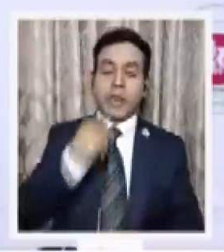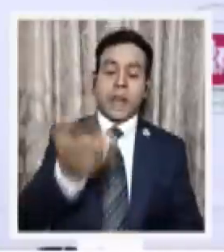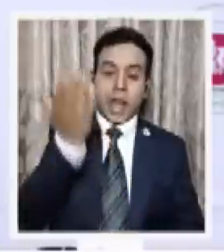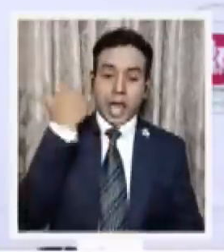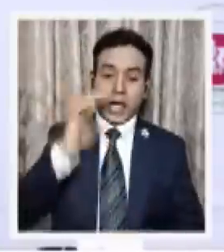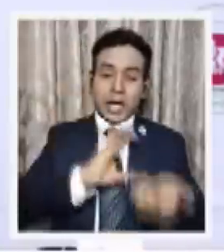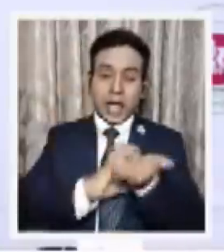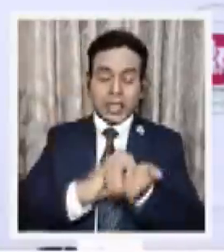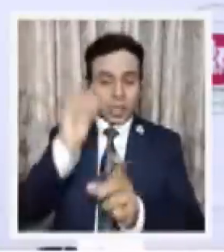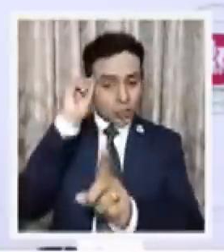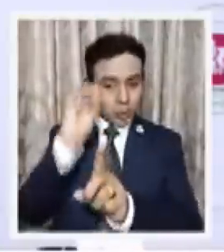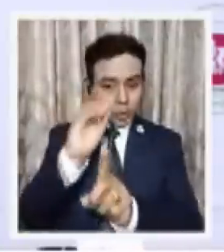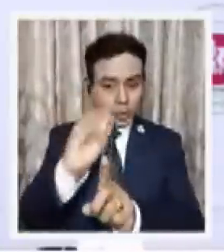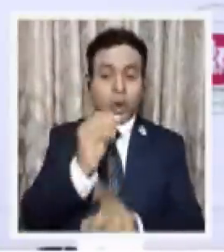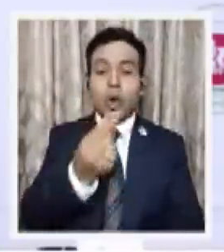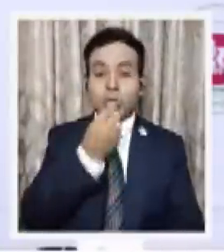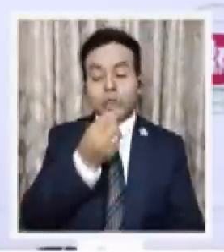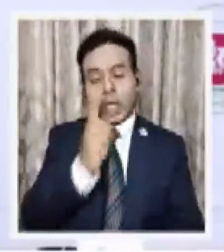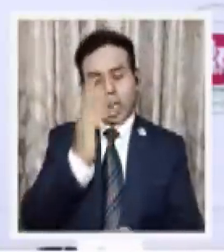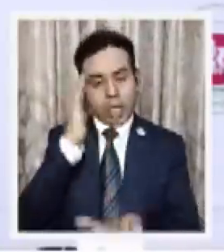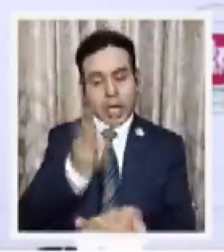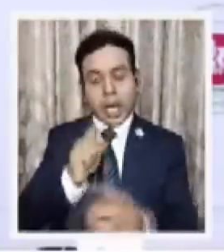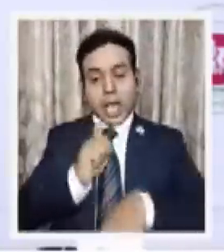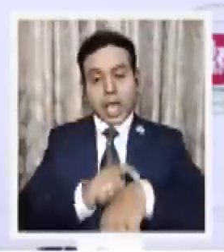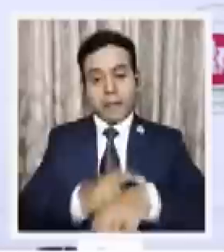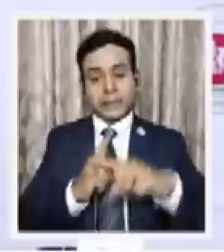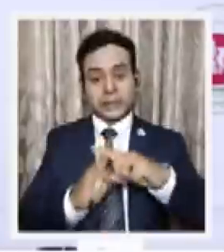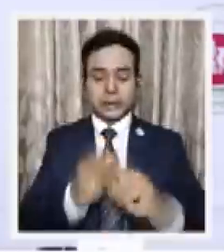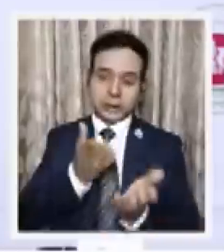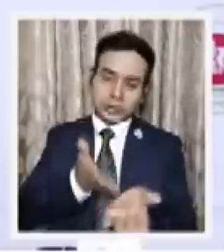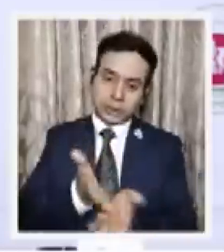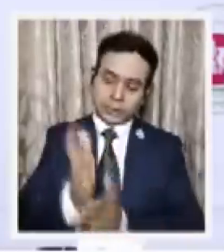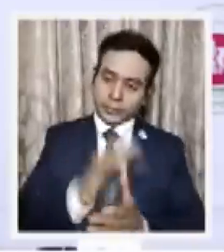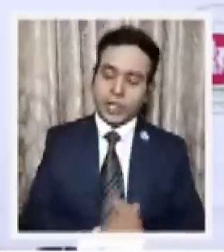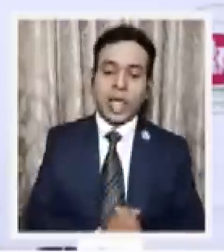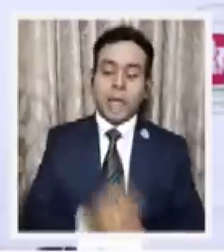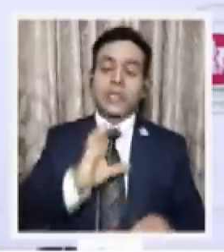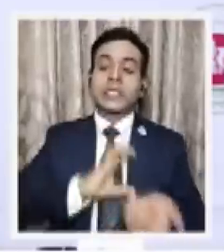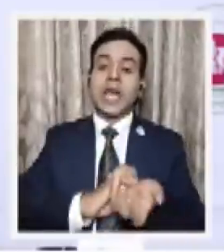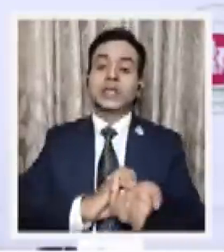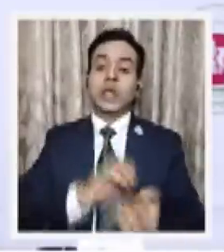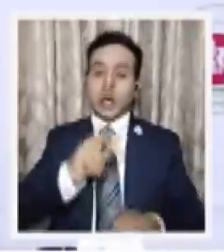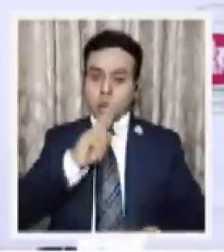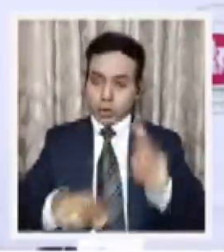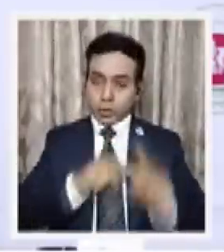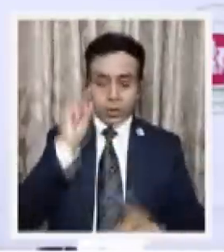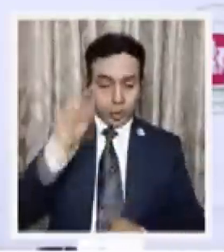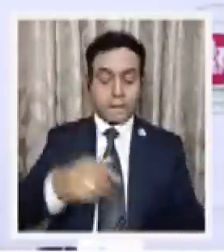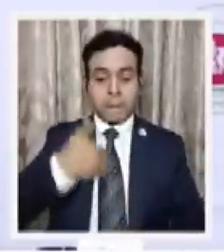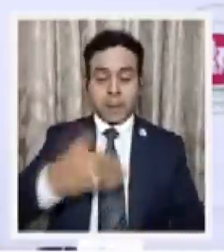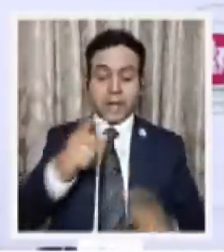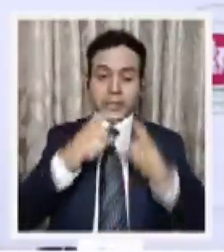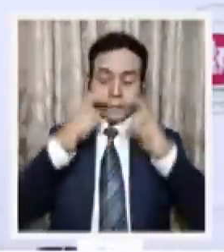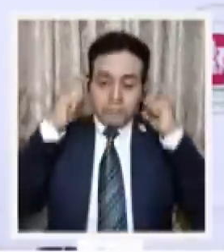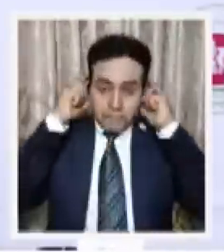সতর্ক থাকবেন এবং সমস্ত সুরক্ষার জন্য যা যা পদ্ধতিগুলো আমরা বলি, সঠিকভাবে মাস্ক পরা, বারবার সাবান পানি